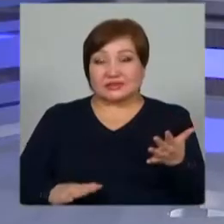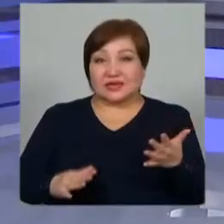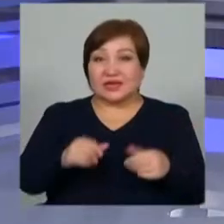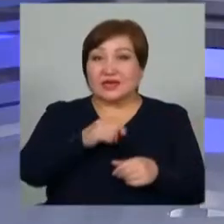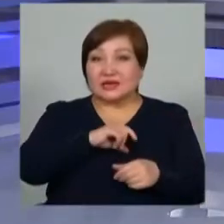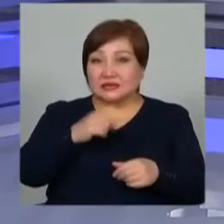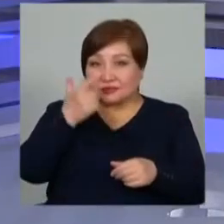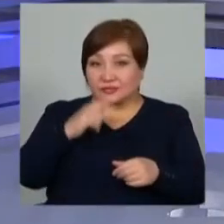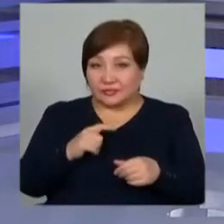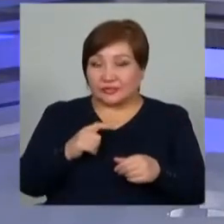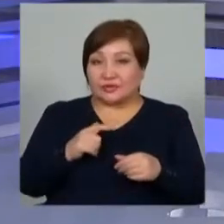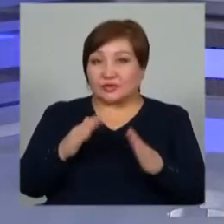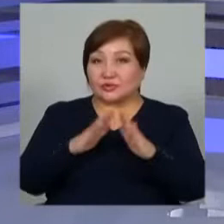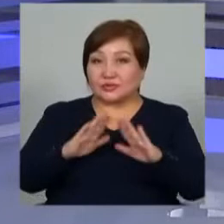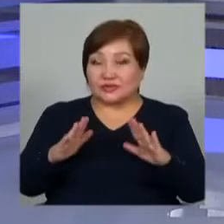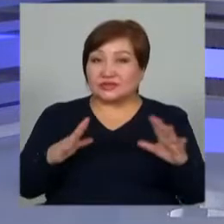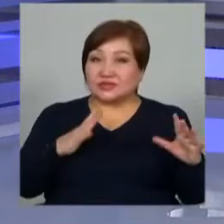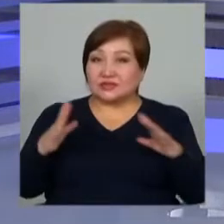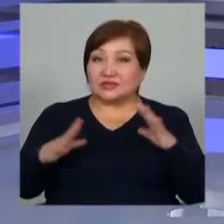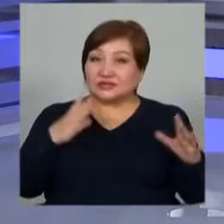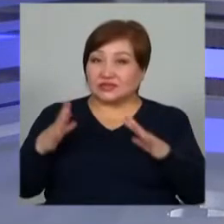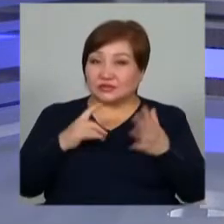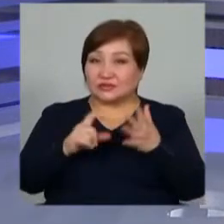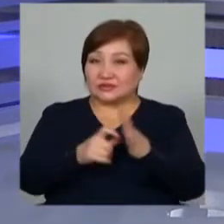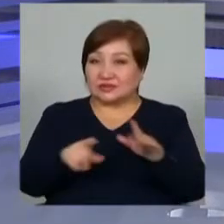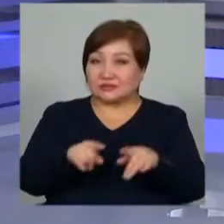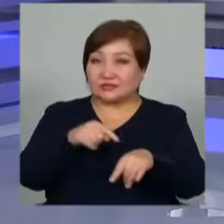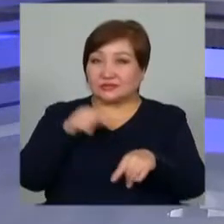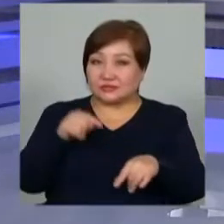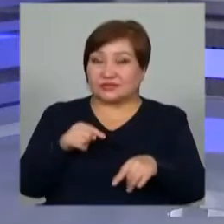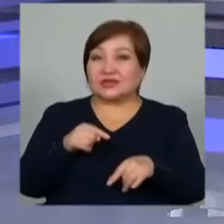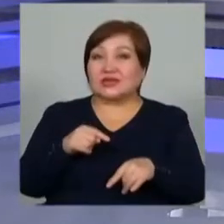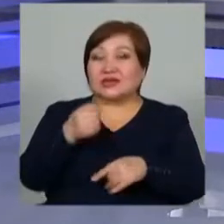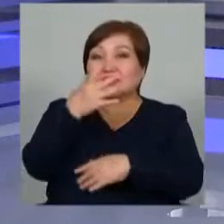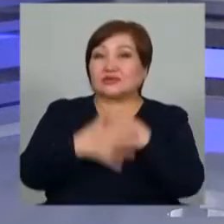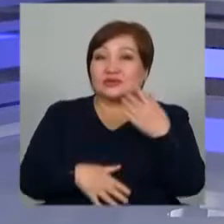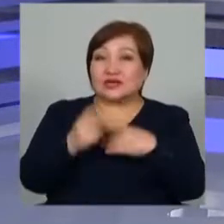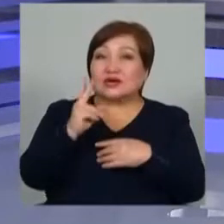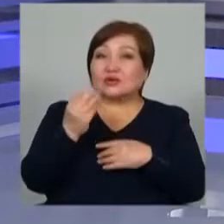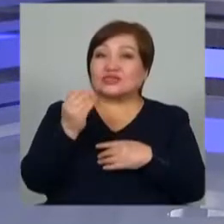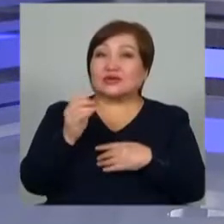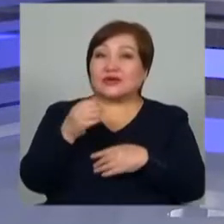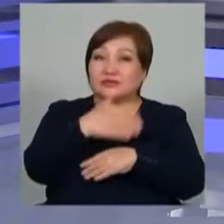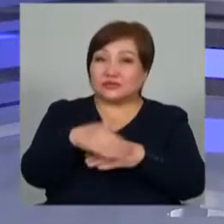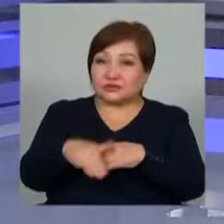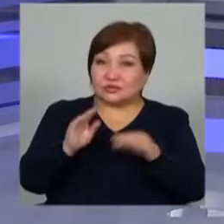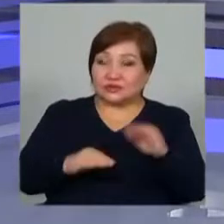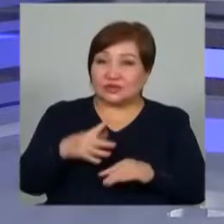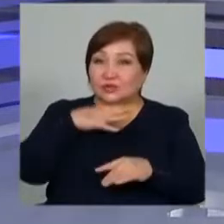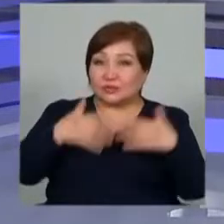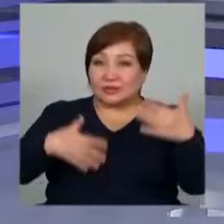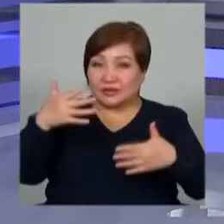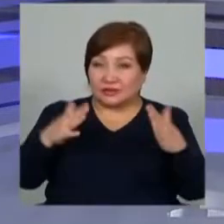Өзімізді үйде емес, жаттығу залында жүргендей сезінеміз. Елордадағы Қошқарбаев көшесінде орналасқан көп қабатты үйдің тұрғындары фитнес